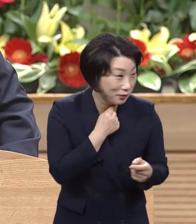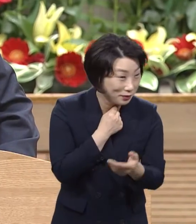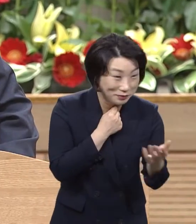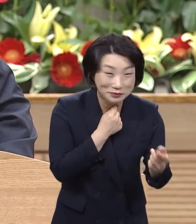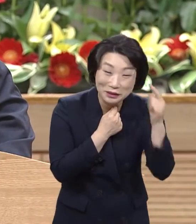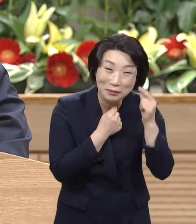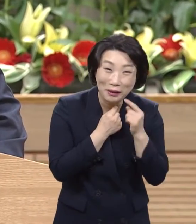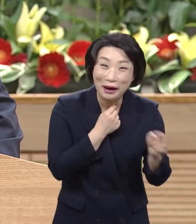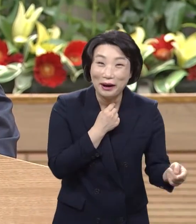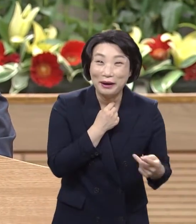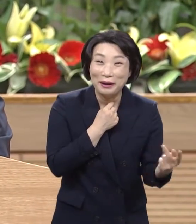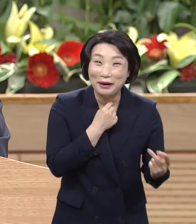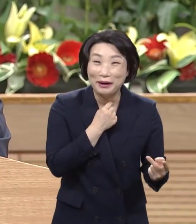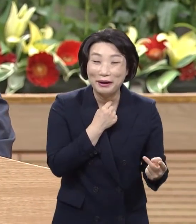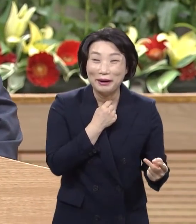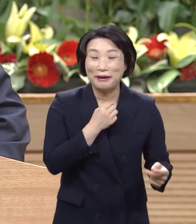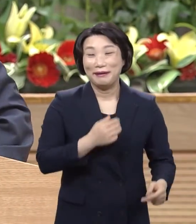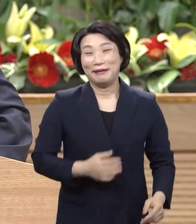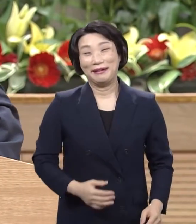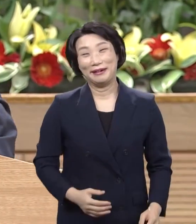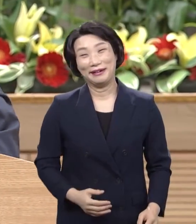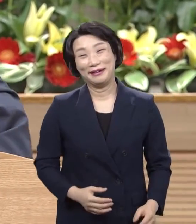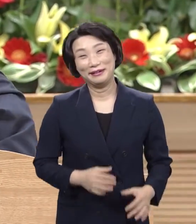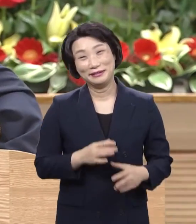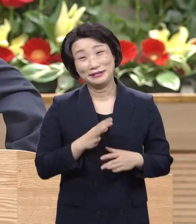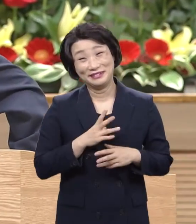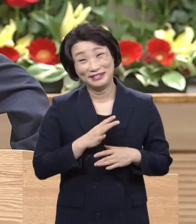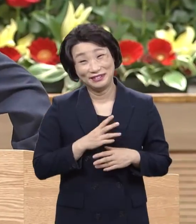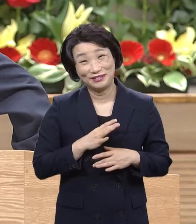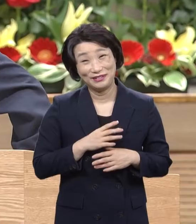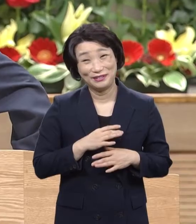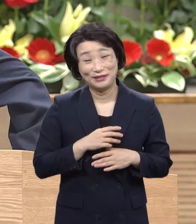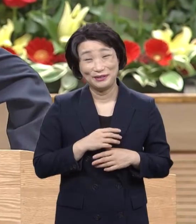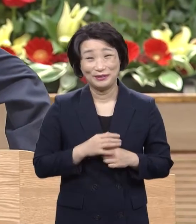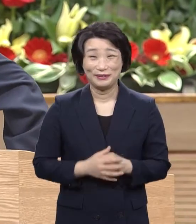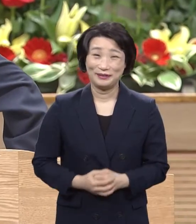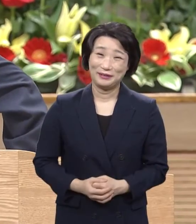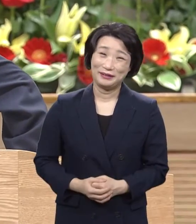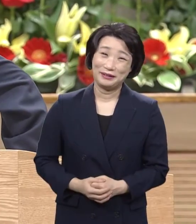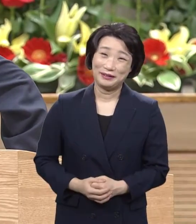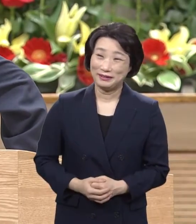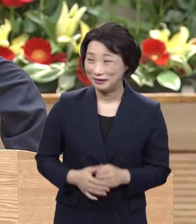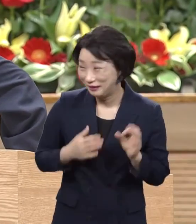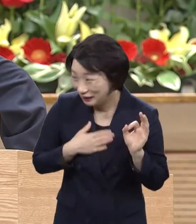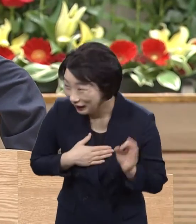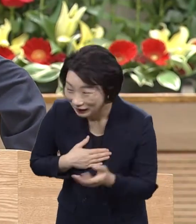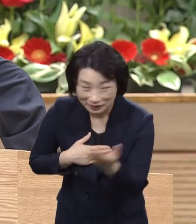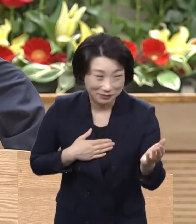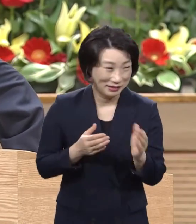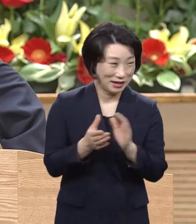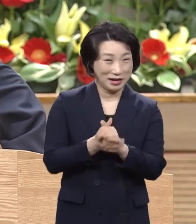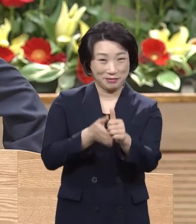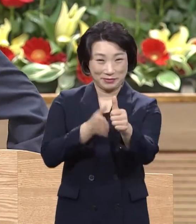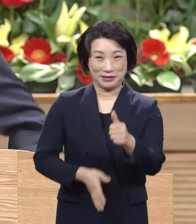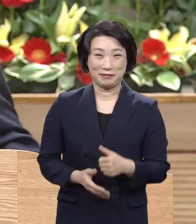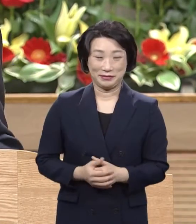한번 해보세요. 참으로 두려운 일이다 이 말이에요. 이해가 되시면 아멘 합시다.